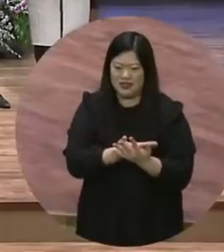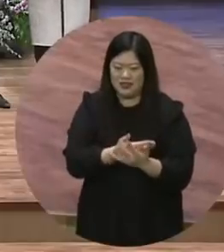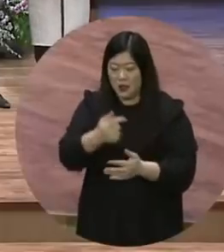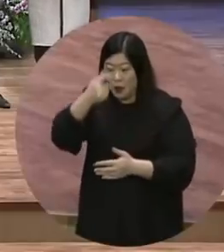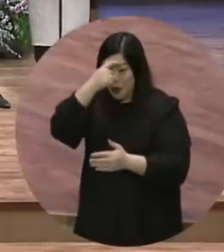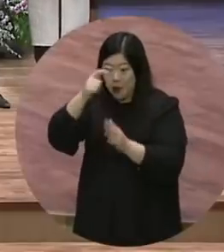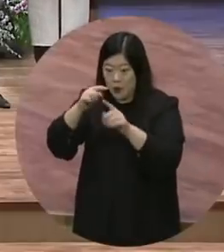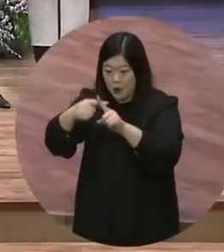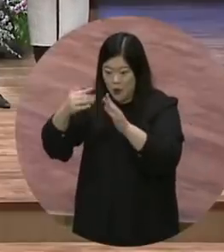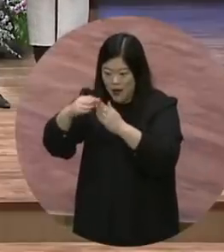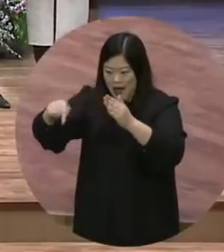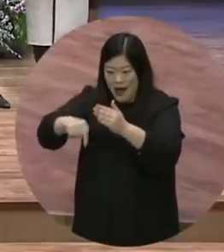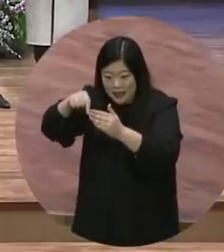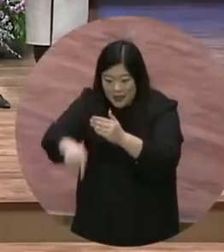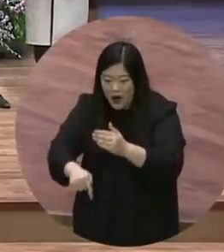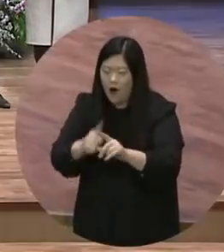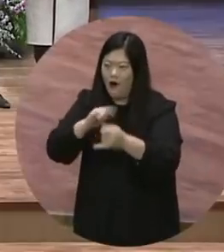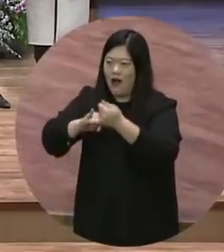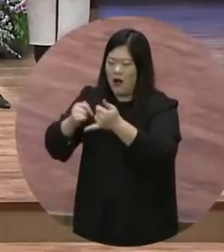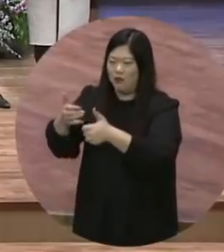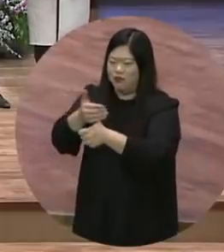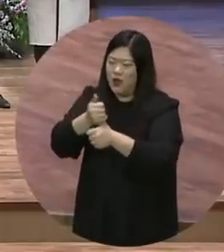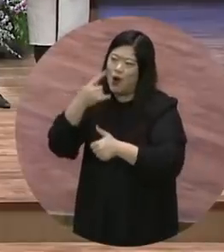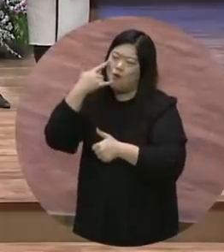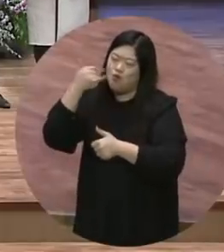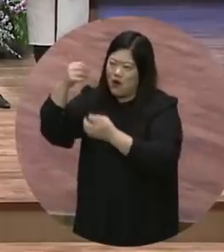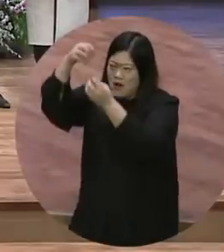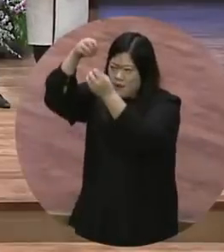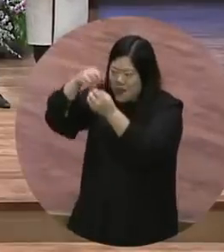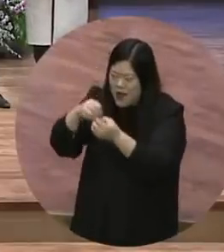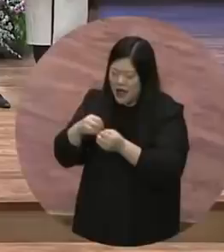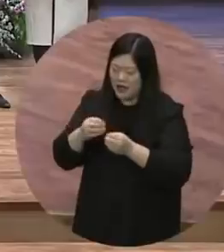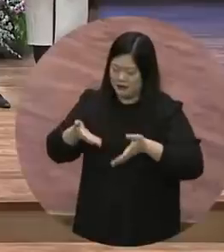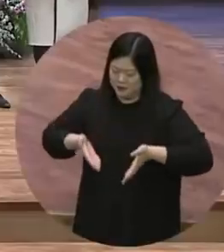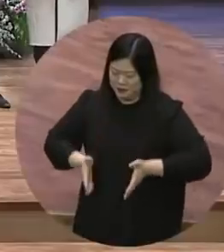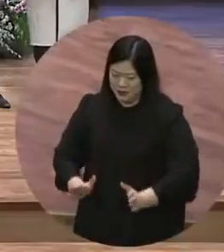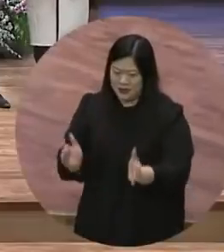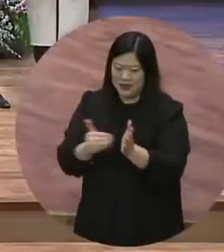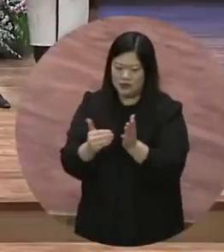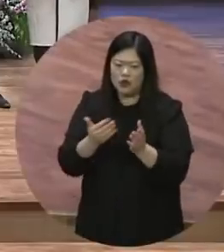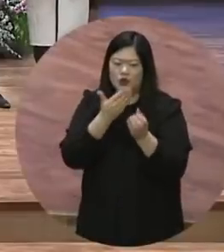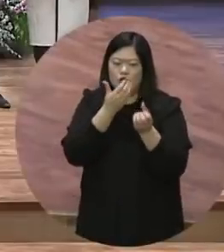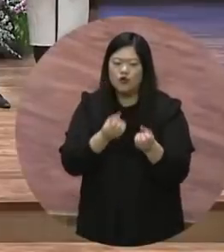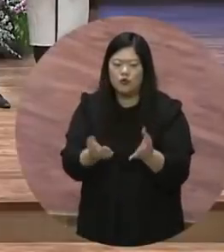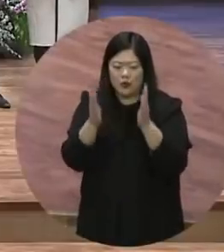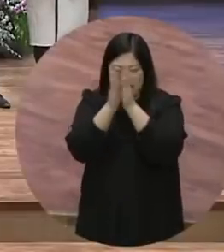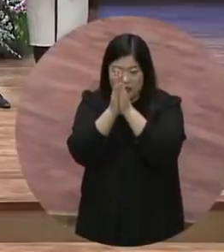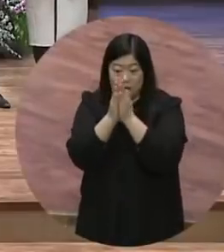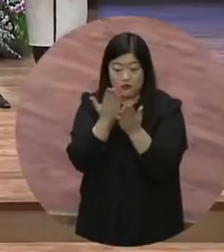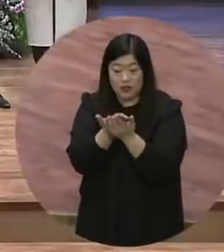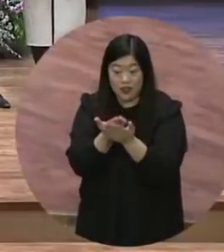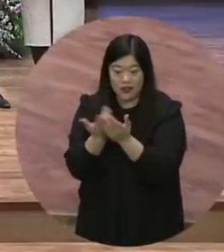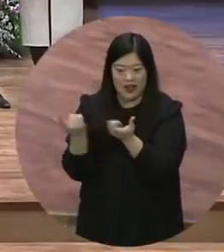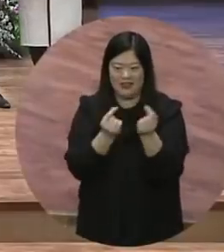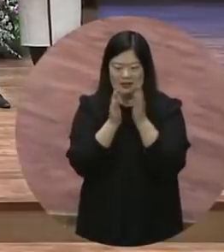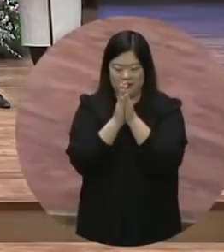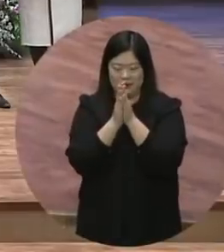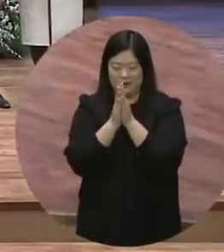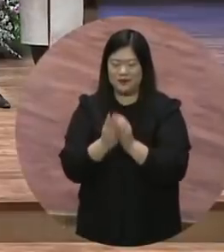교회에서 시대적인 언약 잡고 태어났으니 분명히 하나님 정근인 줄 믿고 함께 축하 기도 드리겠습니다.